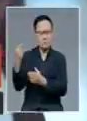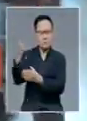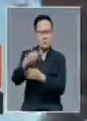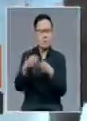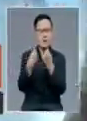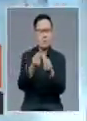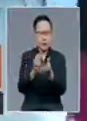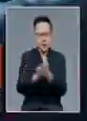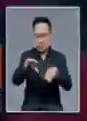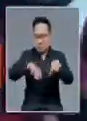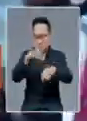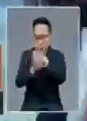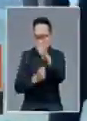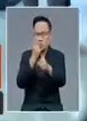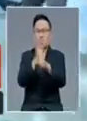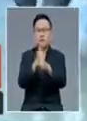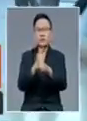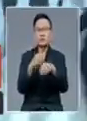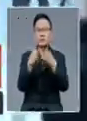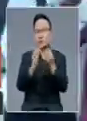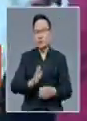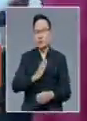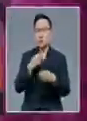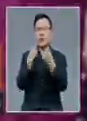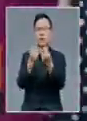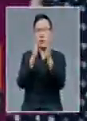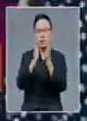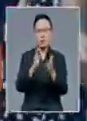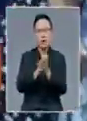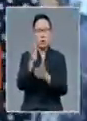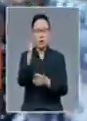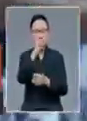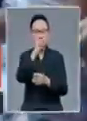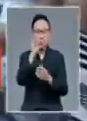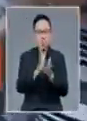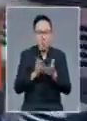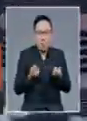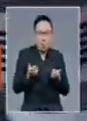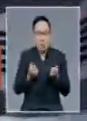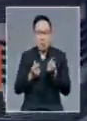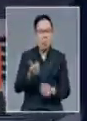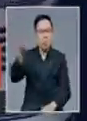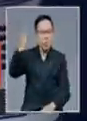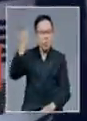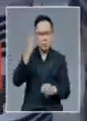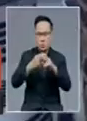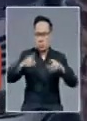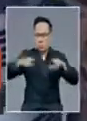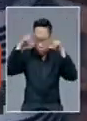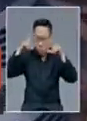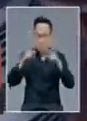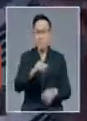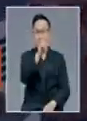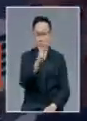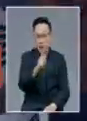เพื่อเป็นเกียรติแก่นักร้องแนวร็อกแอนด์โรลคือได้ชื่อว่าเป็นเจ้าพ่อร็อกแอนด์โรลด้วยนะคะปีนี้จัดขึ้นเป็นครั้งที่26แล้ว